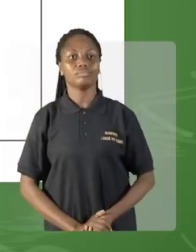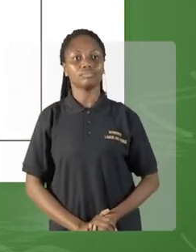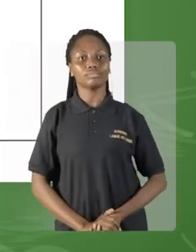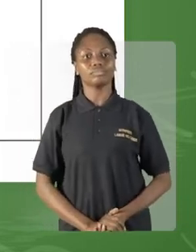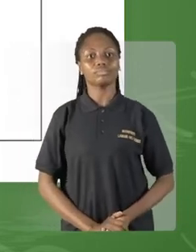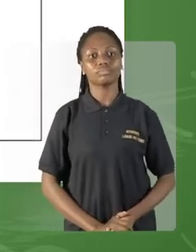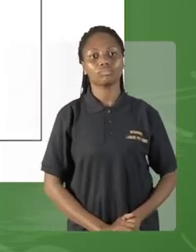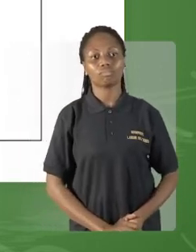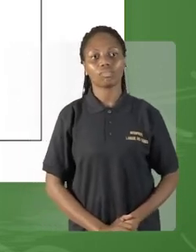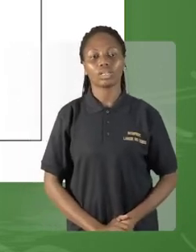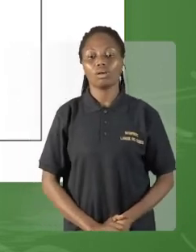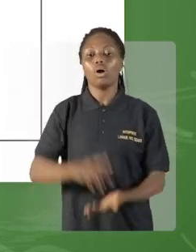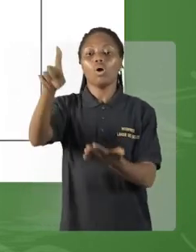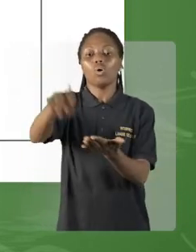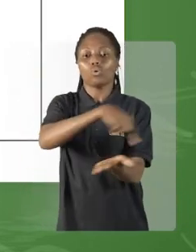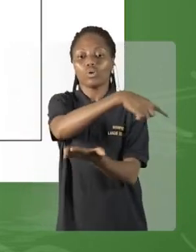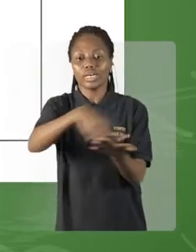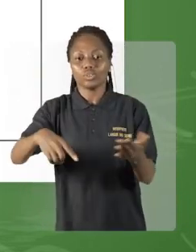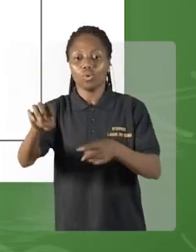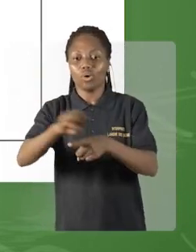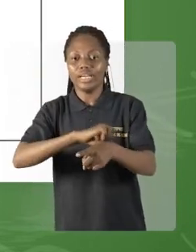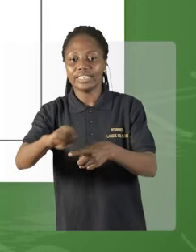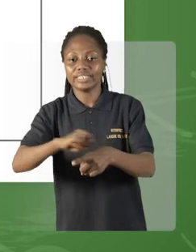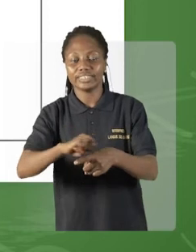Maintenant, nous passons au corrigé de l'exercice.